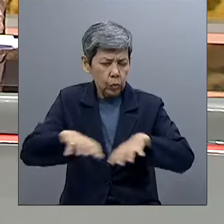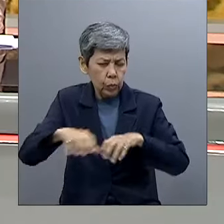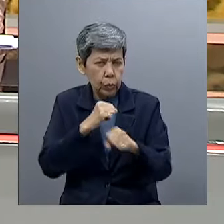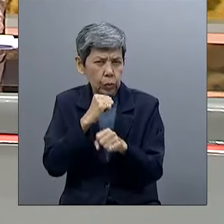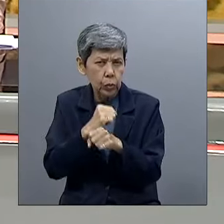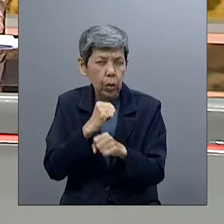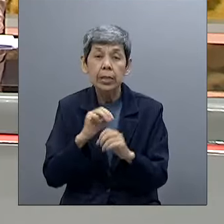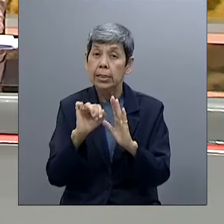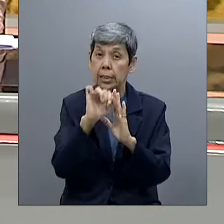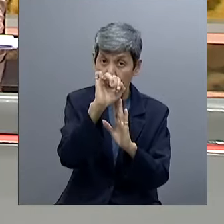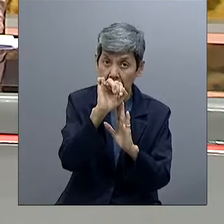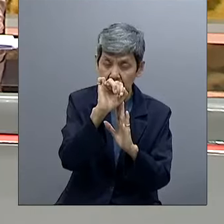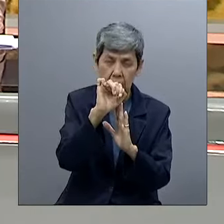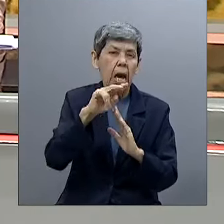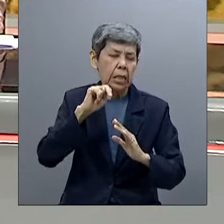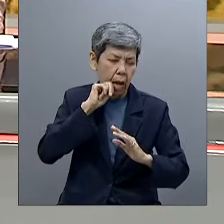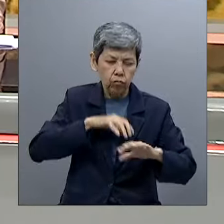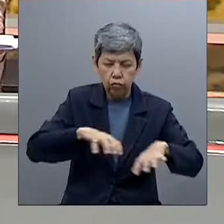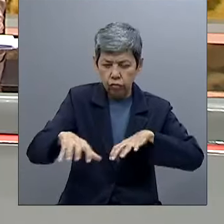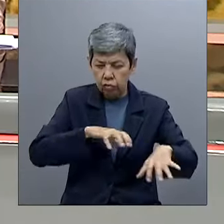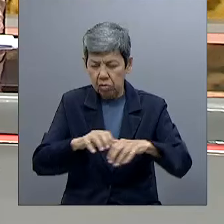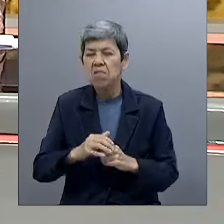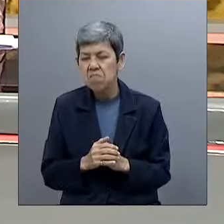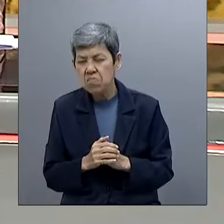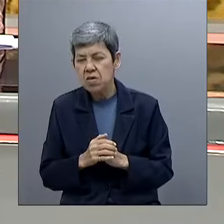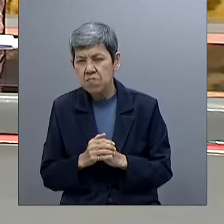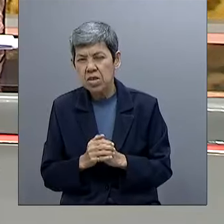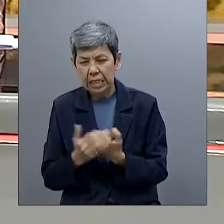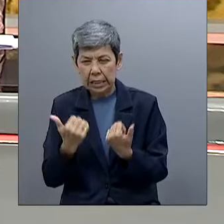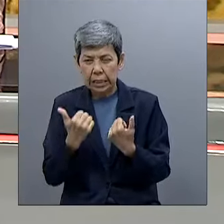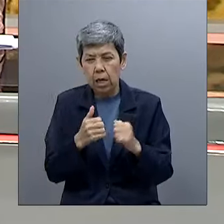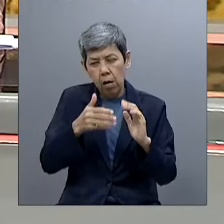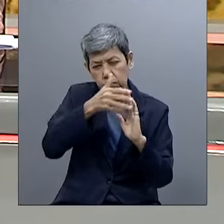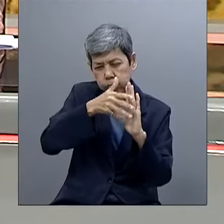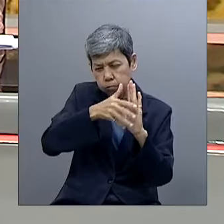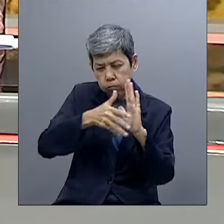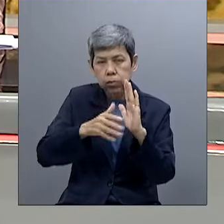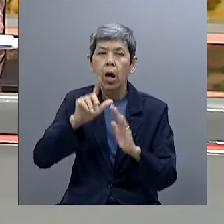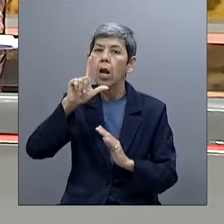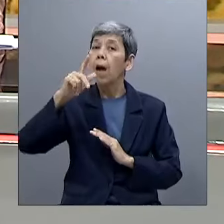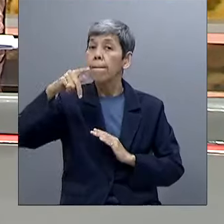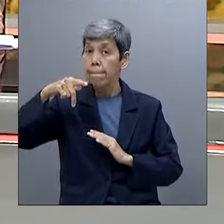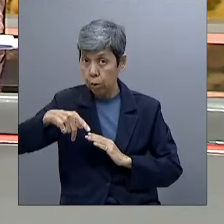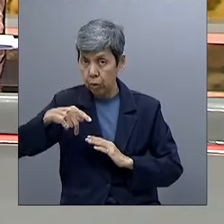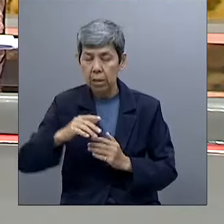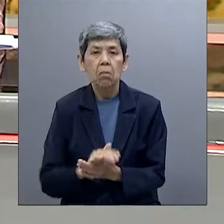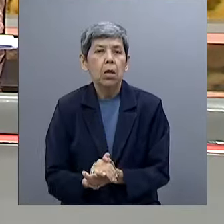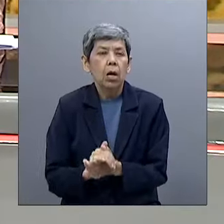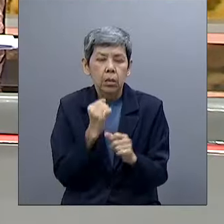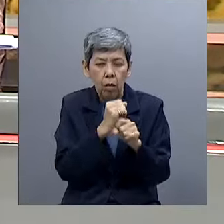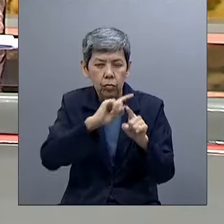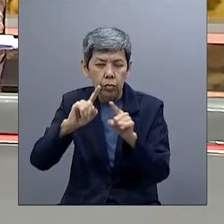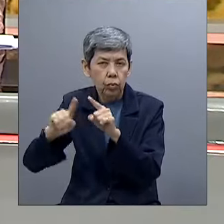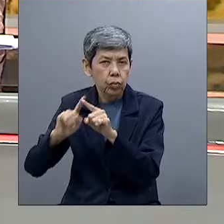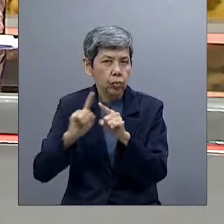จากเชียงใหม่มีน้ำให้ต้องจัดการในปริมาณมหาศาลที่กำลังมุ่งหน้าเข้าสู่จังหวัดลำพูนนะคะตอนนี้ทุกหน่วยงานในพื้น